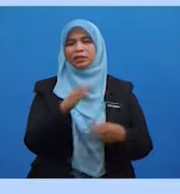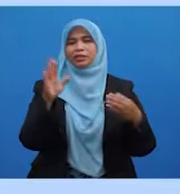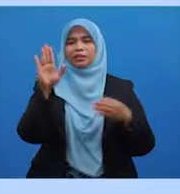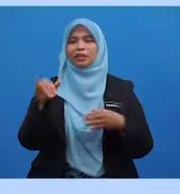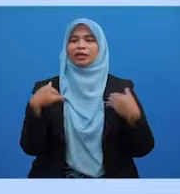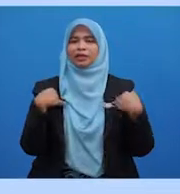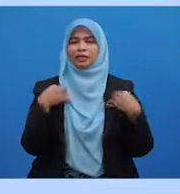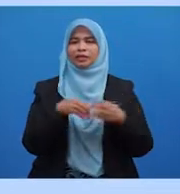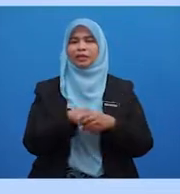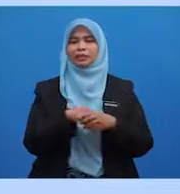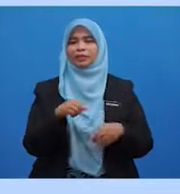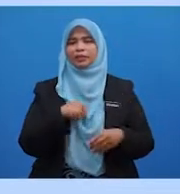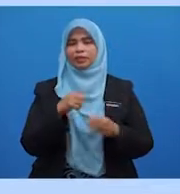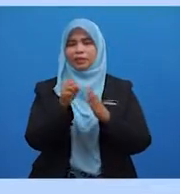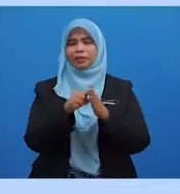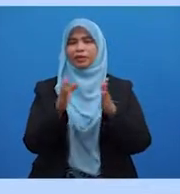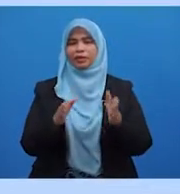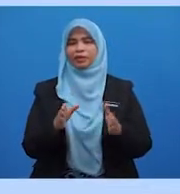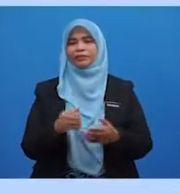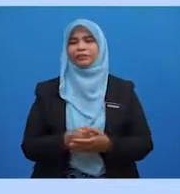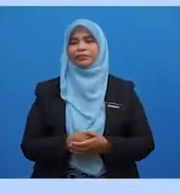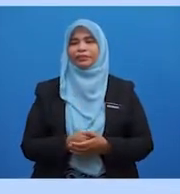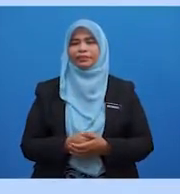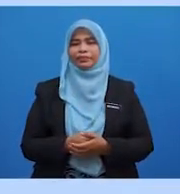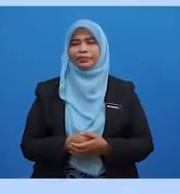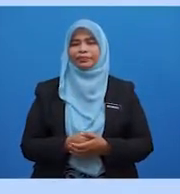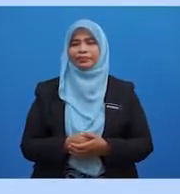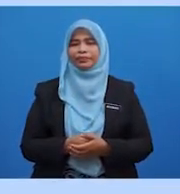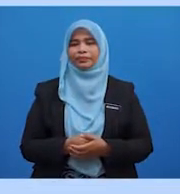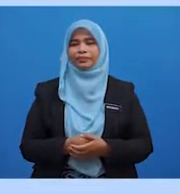trade ini berkait rapat dengan personaliti seseorang.